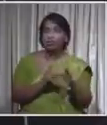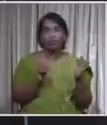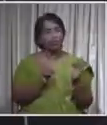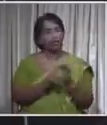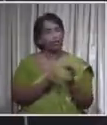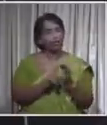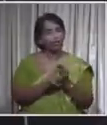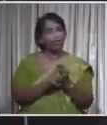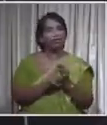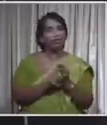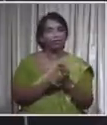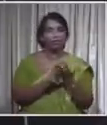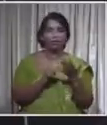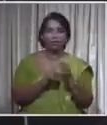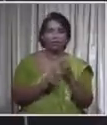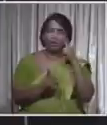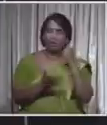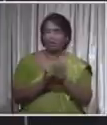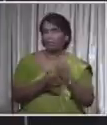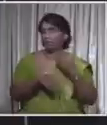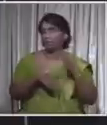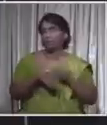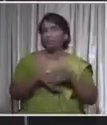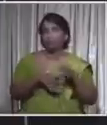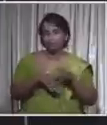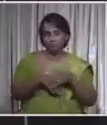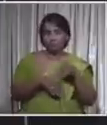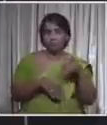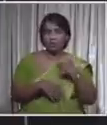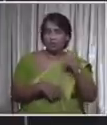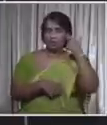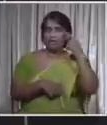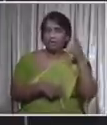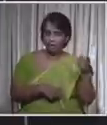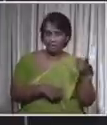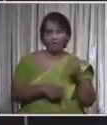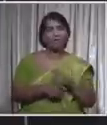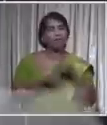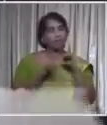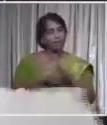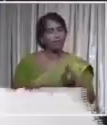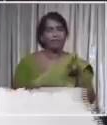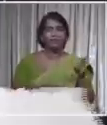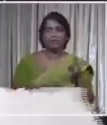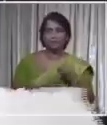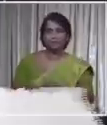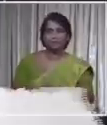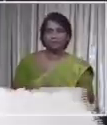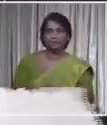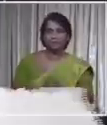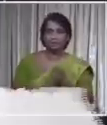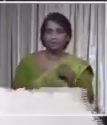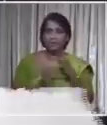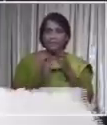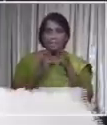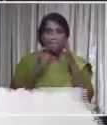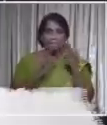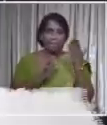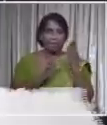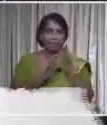දරිද්‍රතාවය දුප්පත්කම වැඩිම එයාට දැනෙන්නේ. ඉතින් ඒක නිසා මම හිතන්නේ බැසිල් මහත්තයා